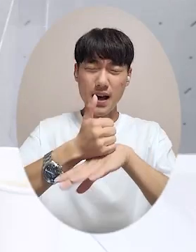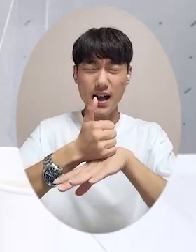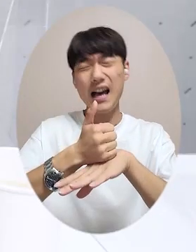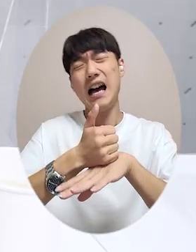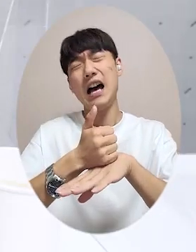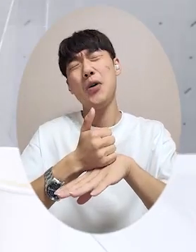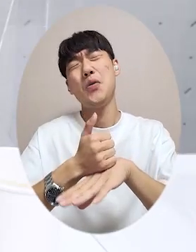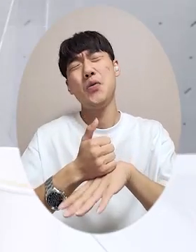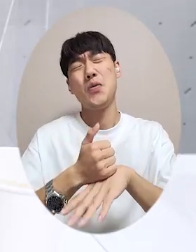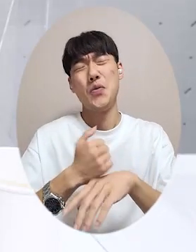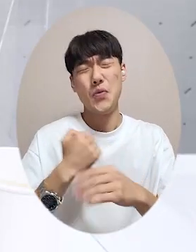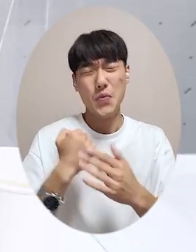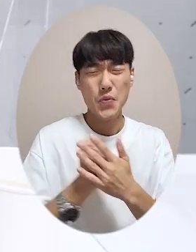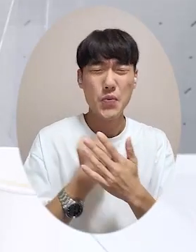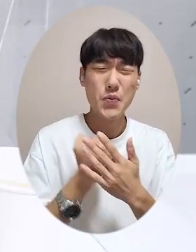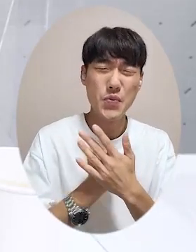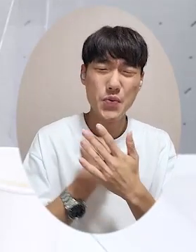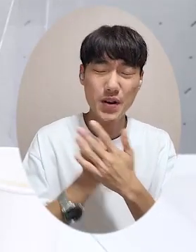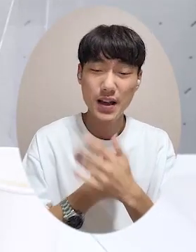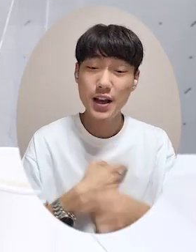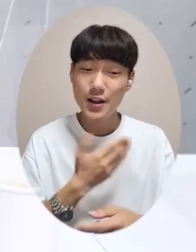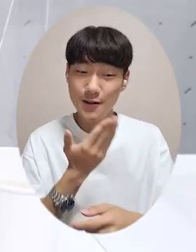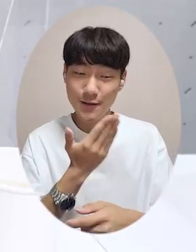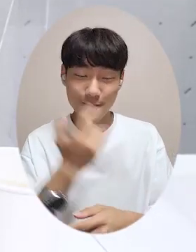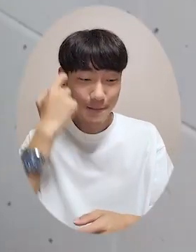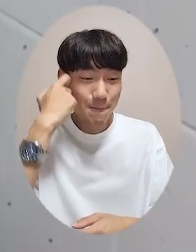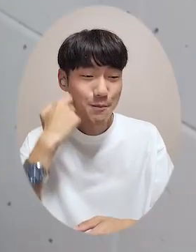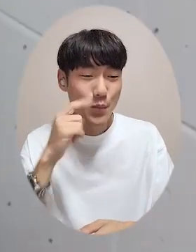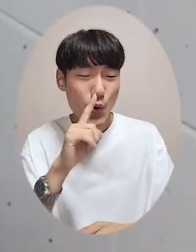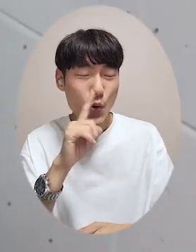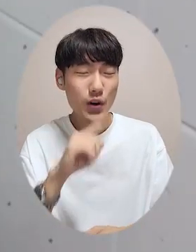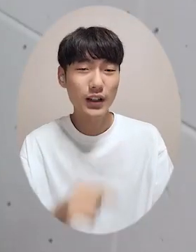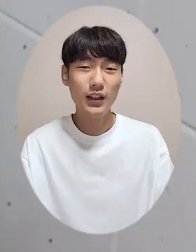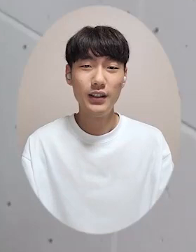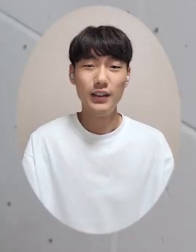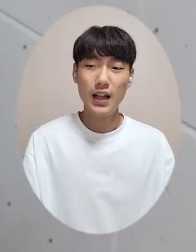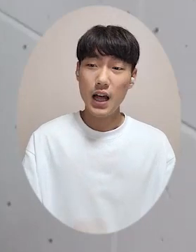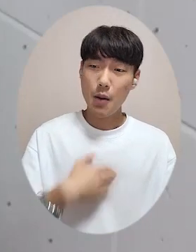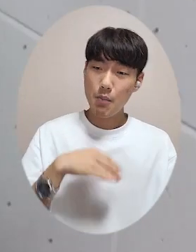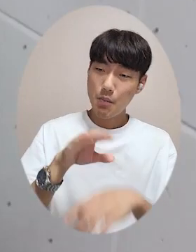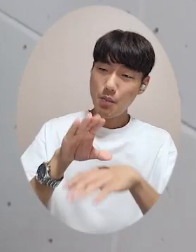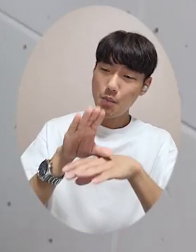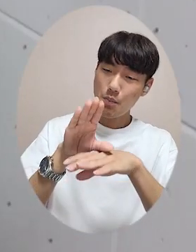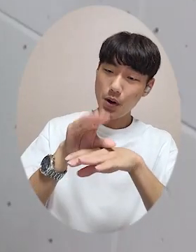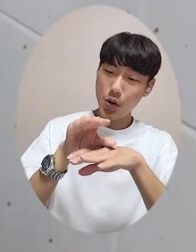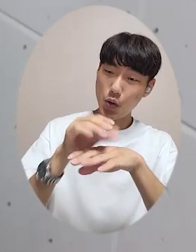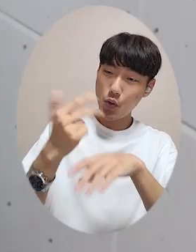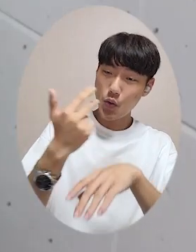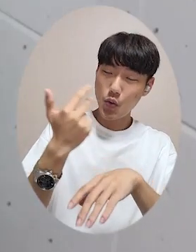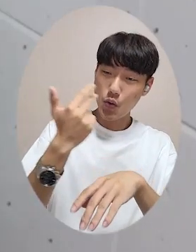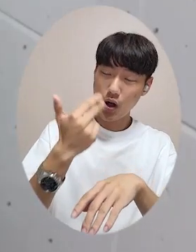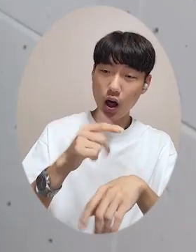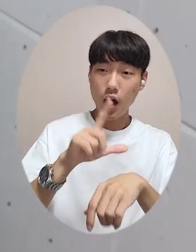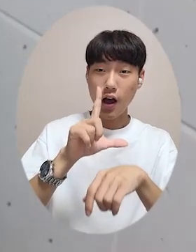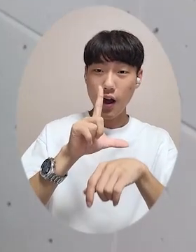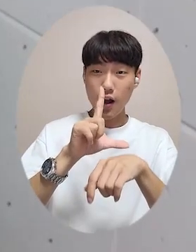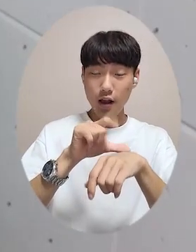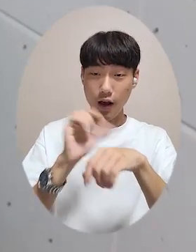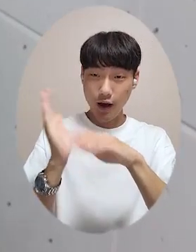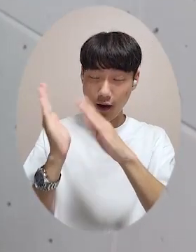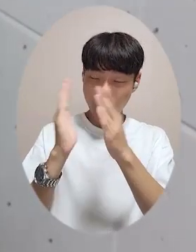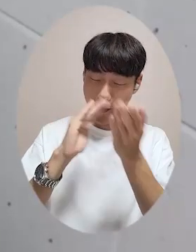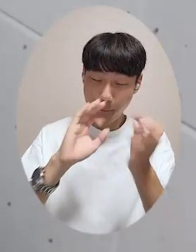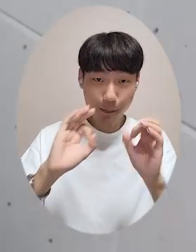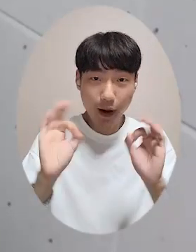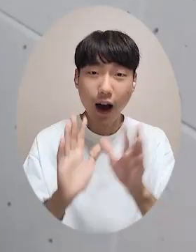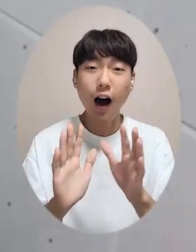함께하는 마지막 시간인데요. 네네. 소감이 어떠세요? 진짜 방송 촬영을 하면서 시간이 이렇게 빨리 갈